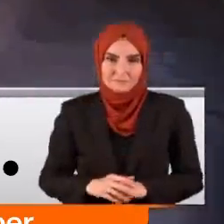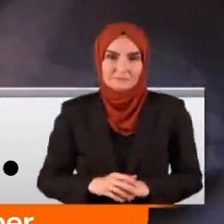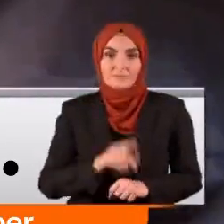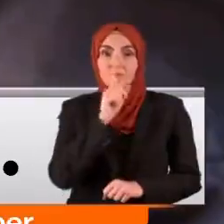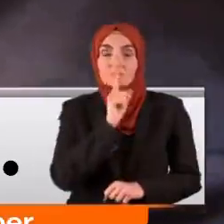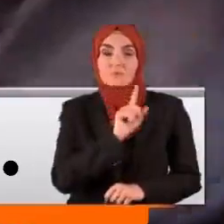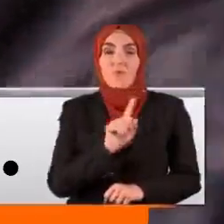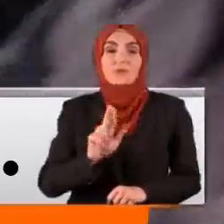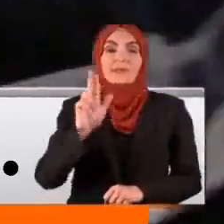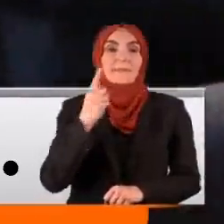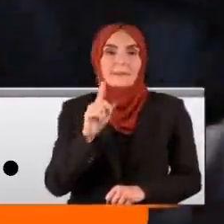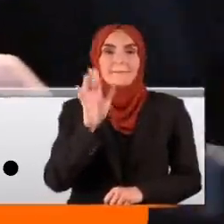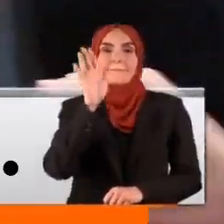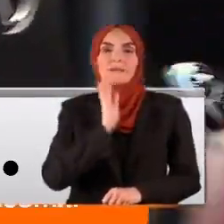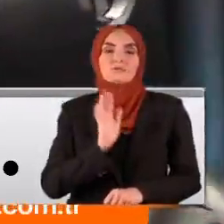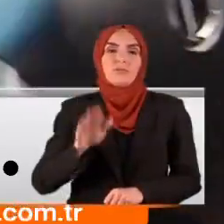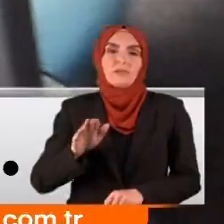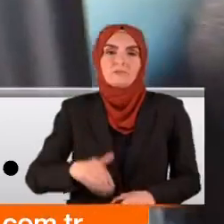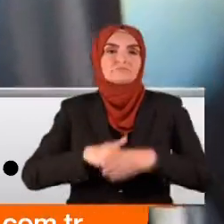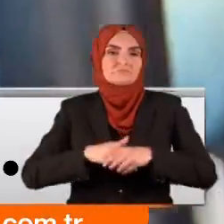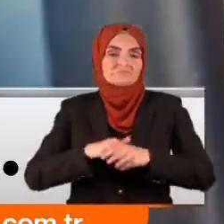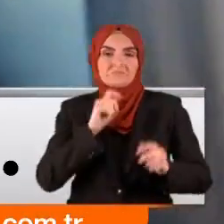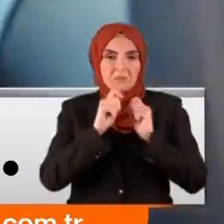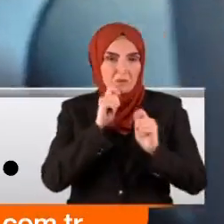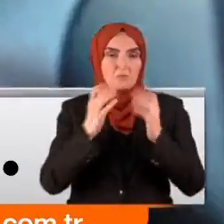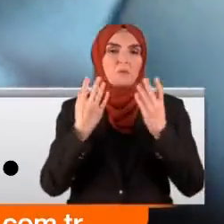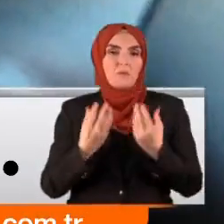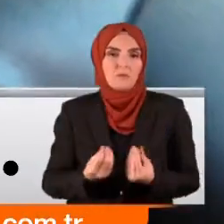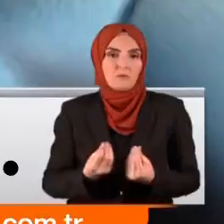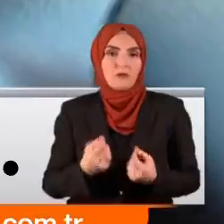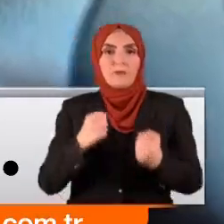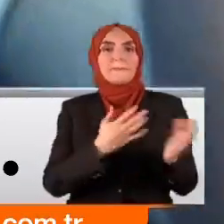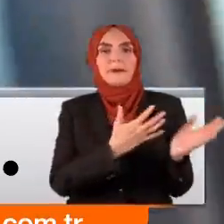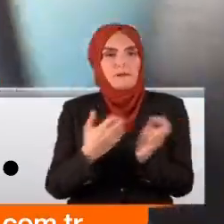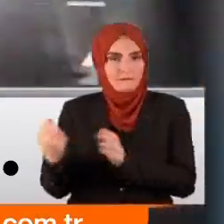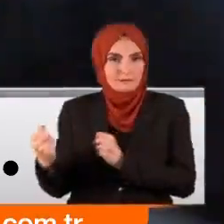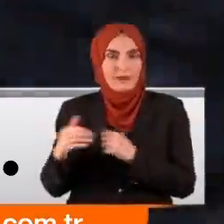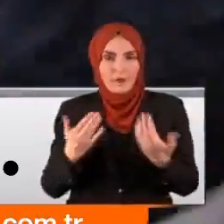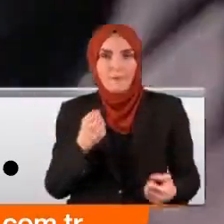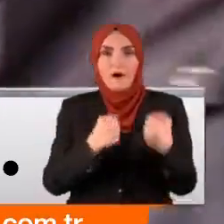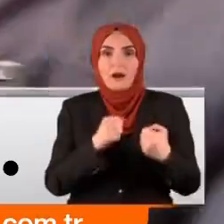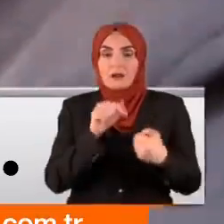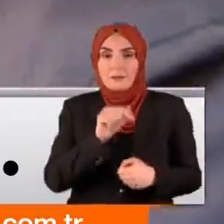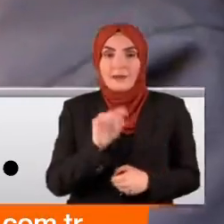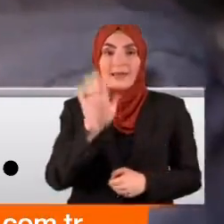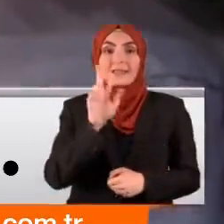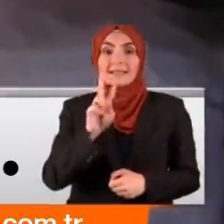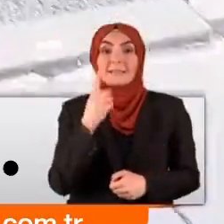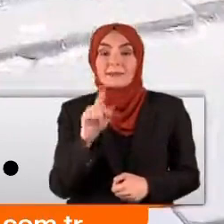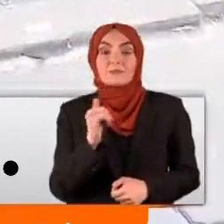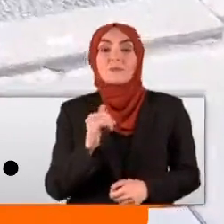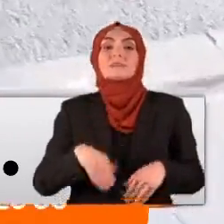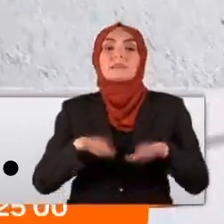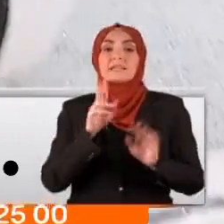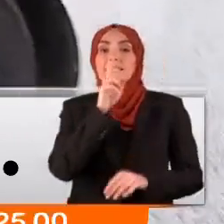117.500'e el sıkıştılar. Aracı aldı ancak araç 52 bin kilometrede değil 211 bin kilometredeydi.